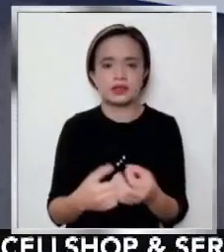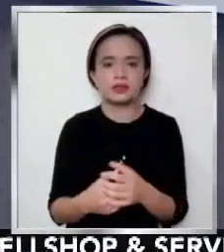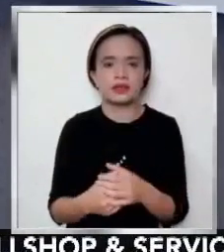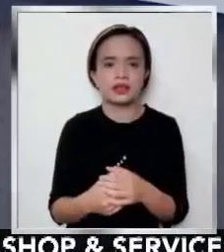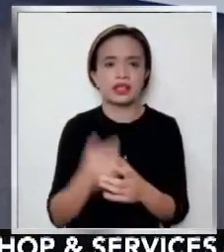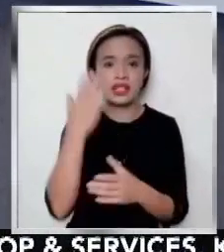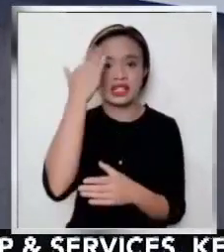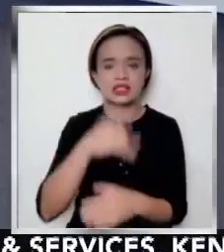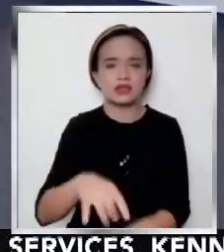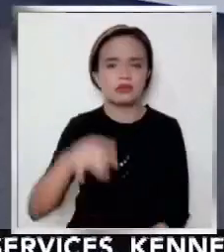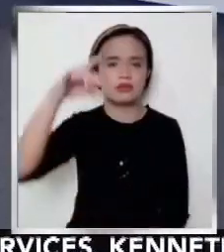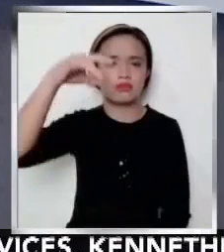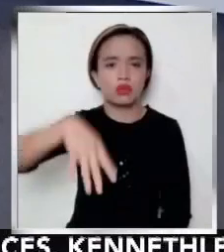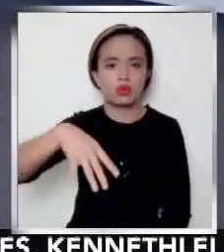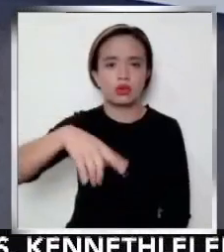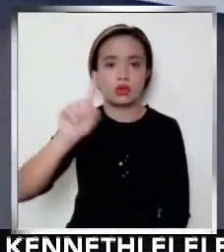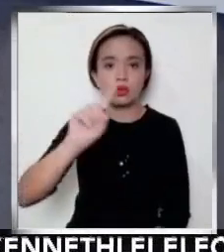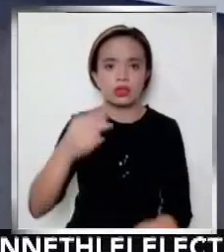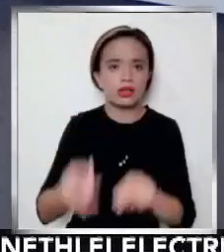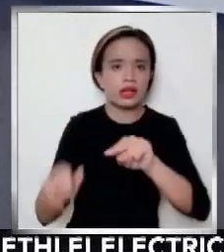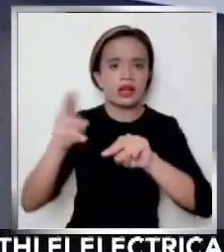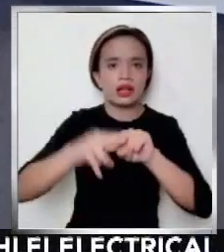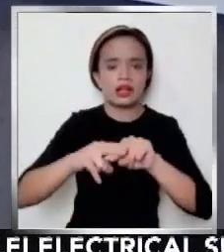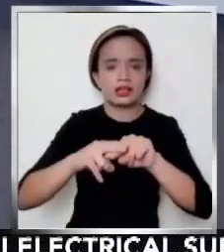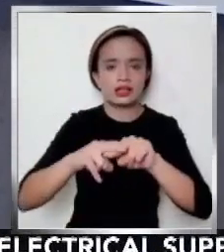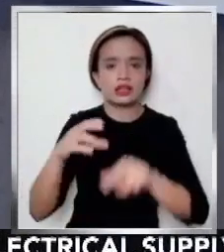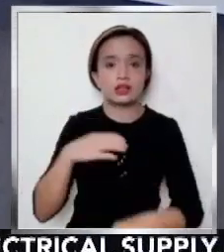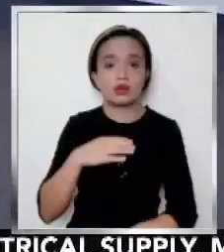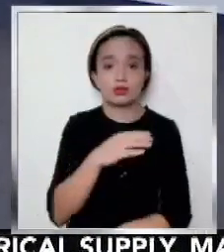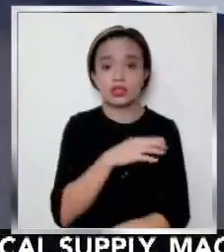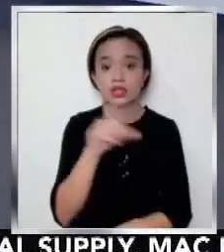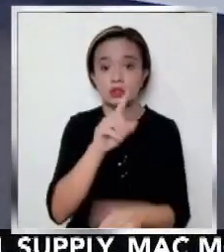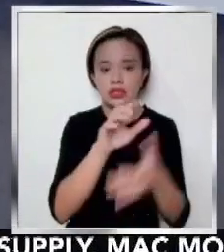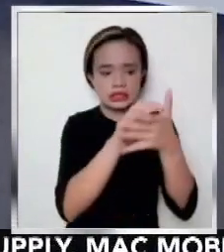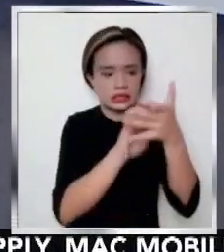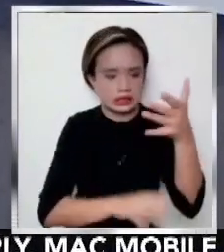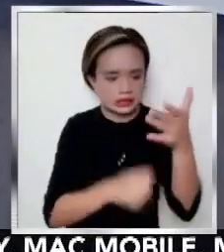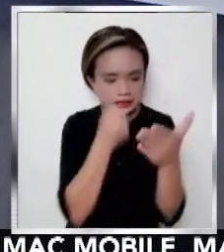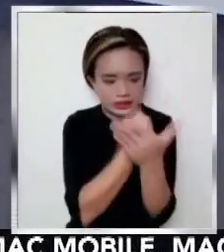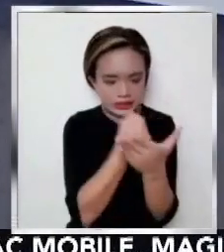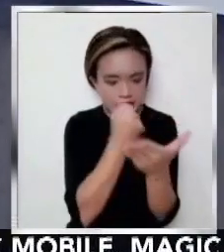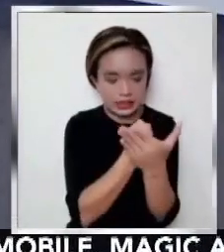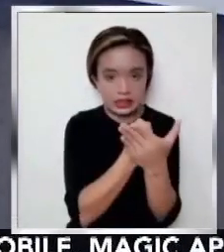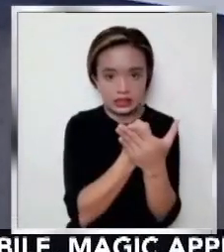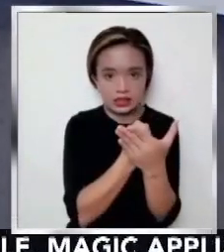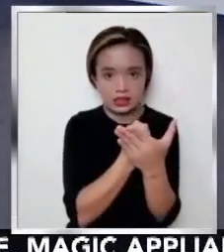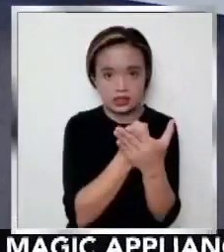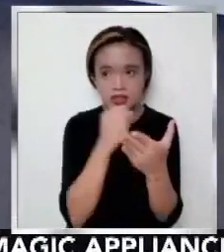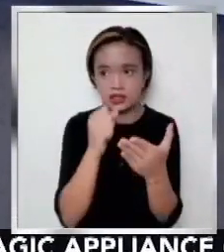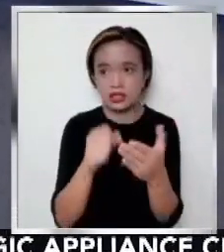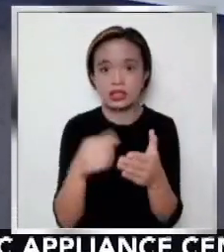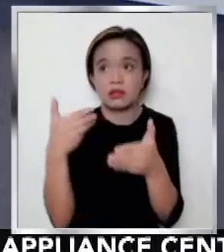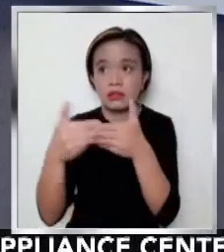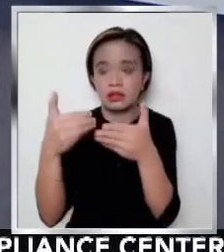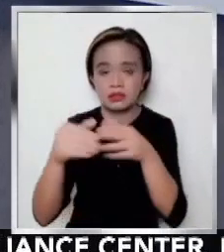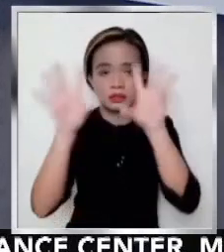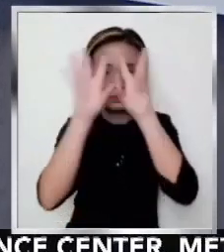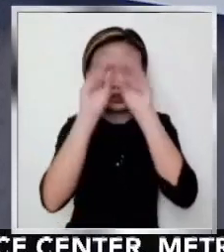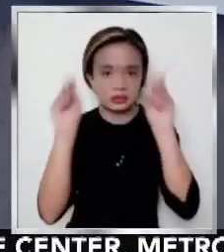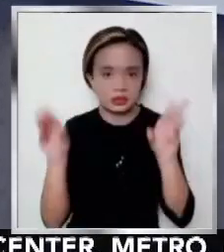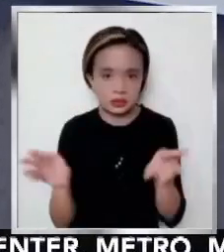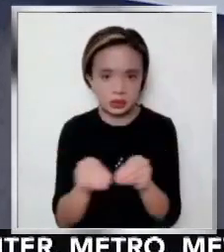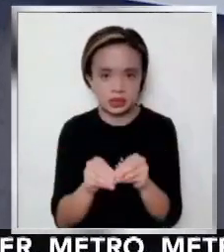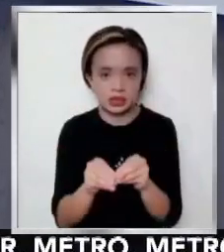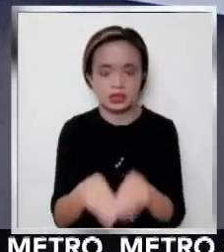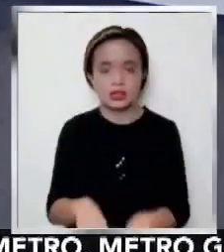kasi sila sa planong taasan ang komisyong ibabawas sa kanilang kita kung kailan pa naman magpapasko. Ang paliwanag ng pamunuan